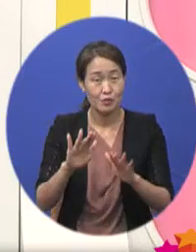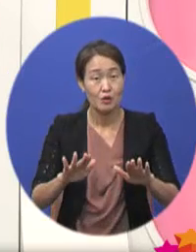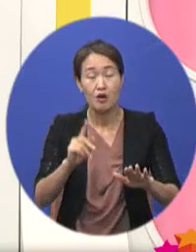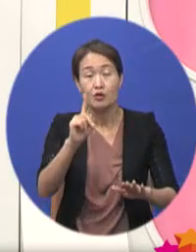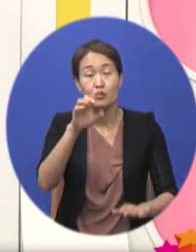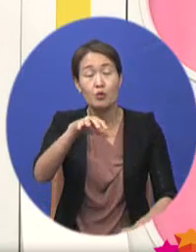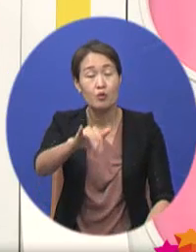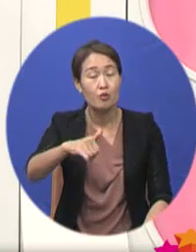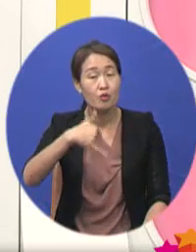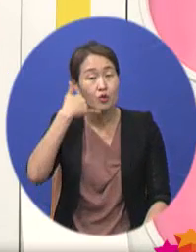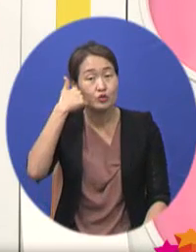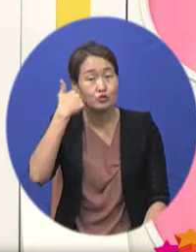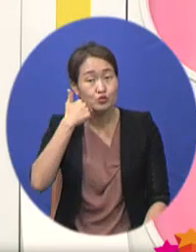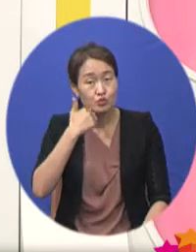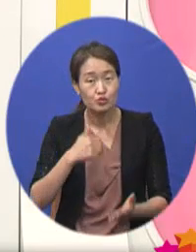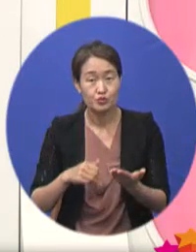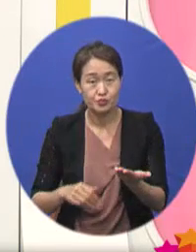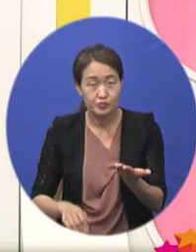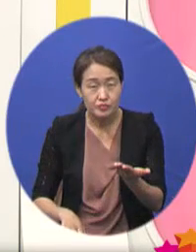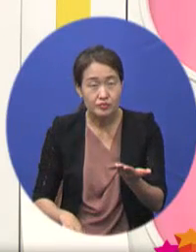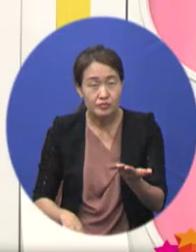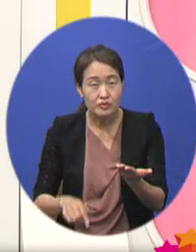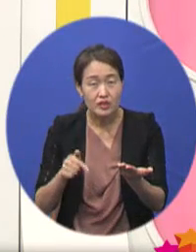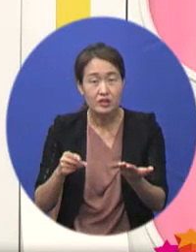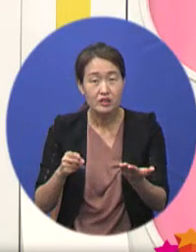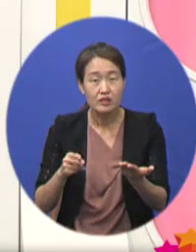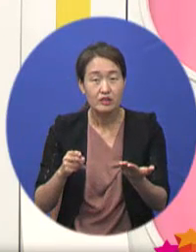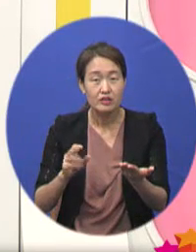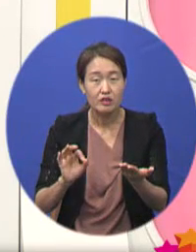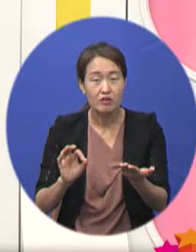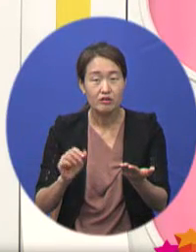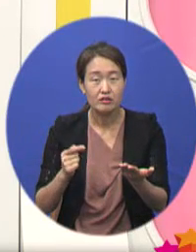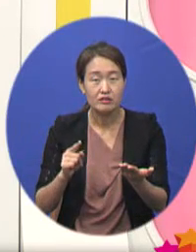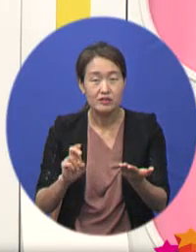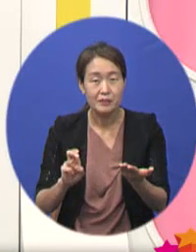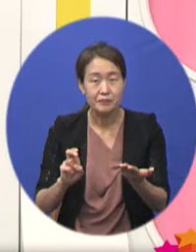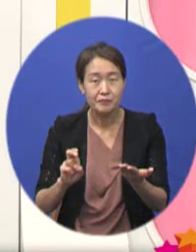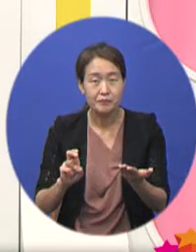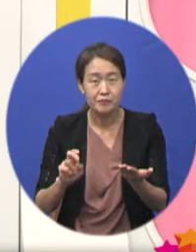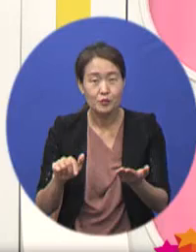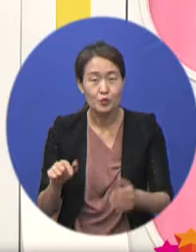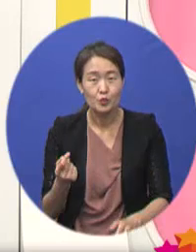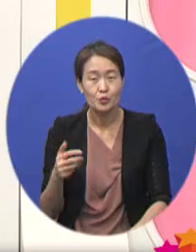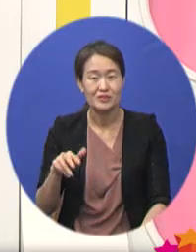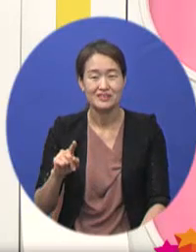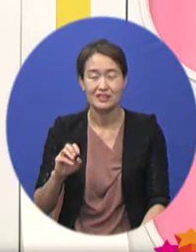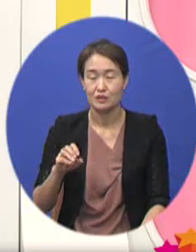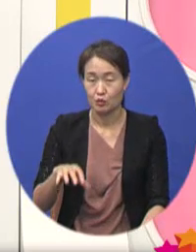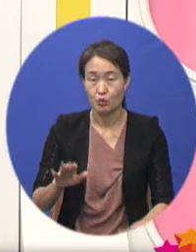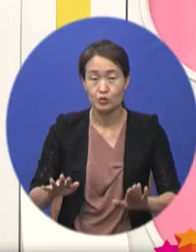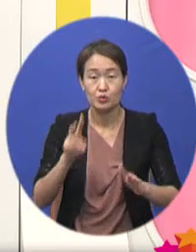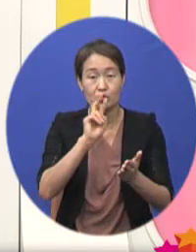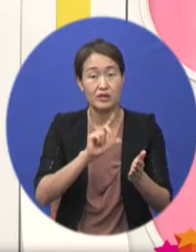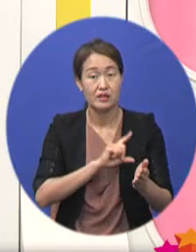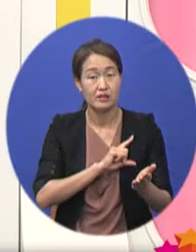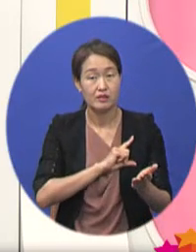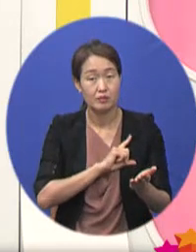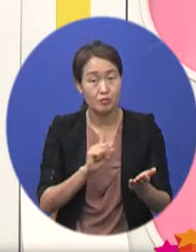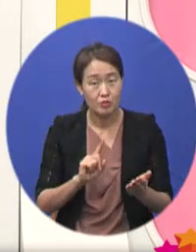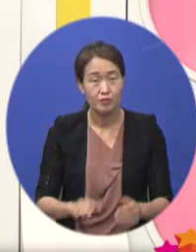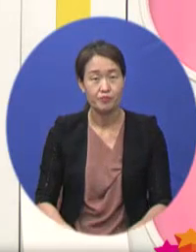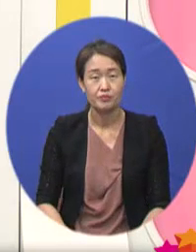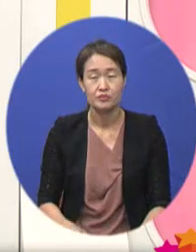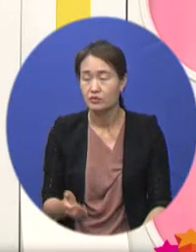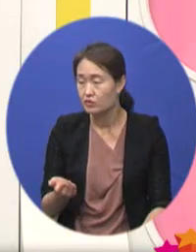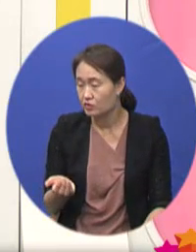주셨죠? 경남 거창인데. 거창. 오늘 준비하신 노래는요? 이 앞전에